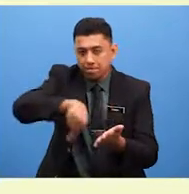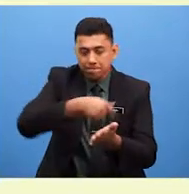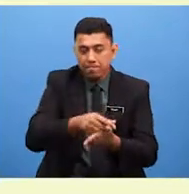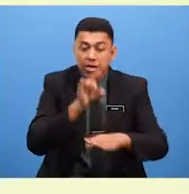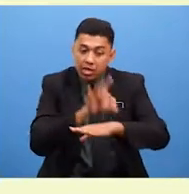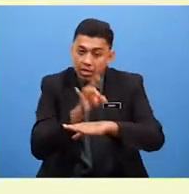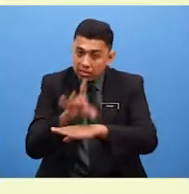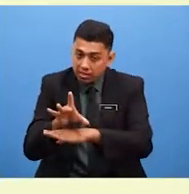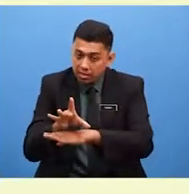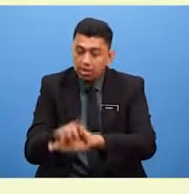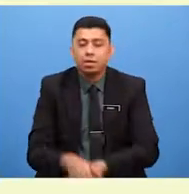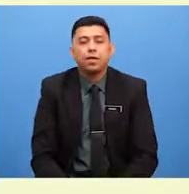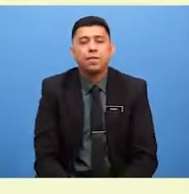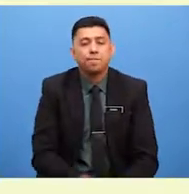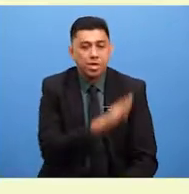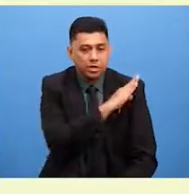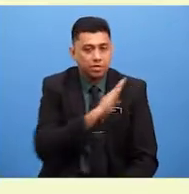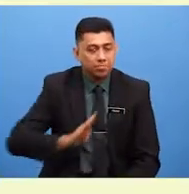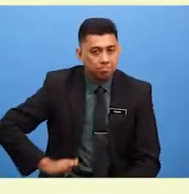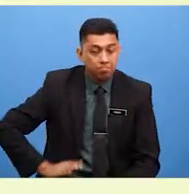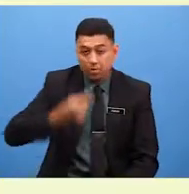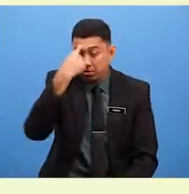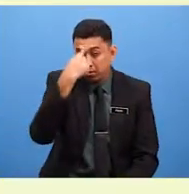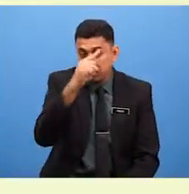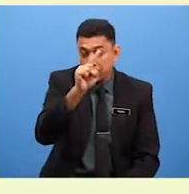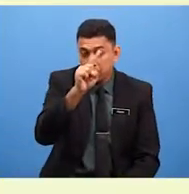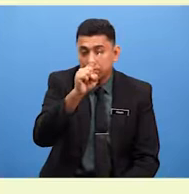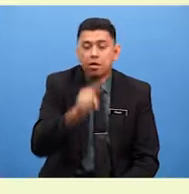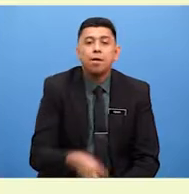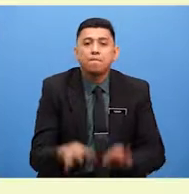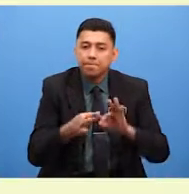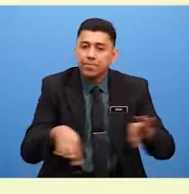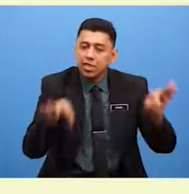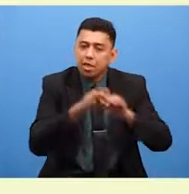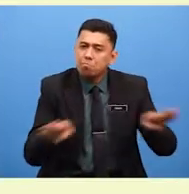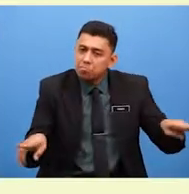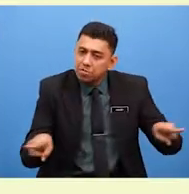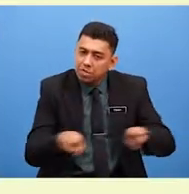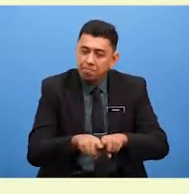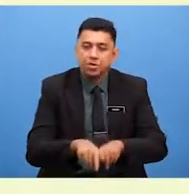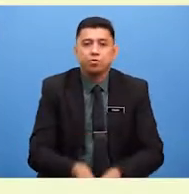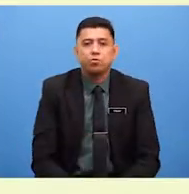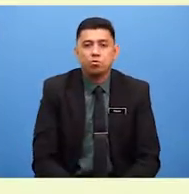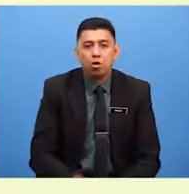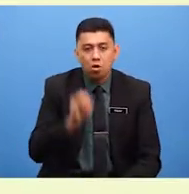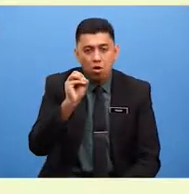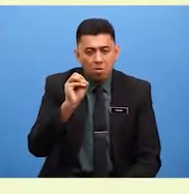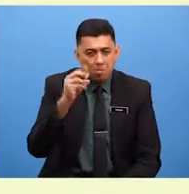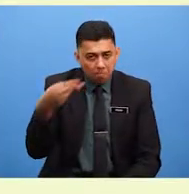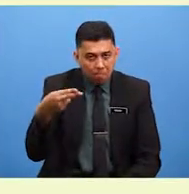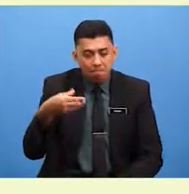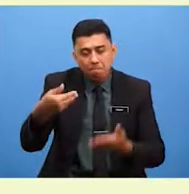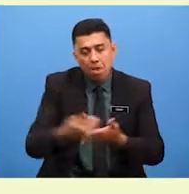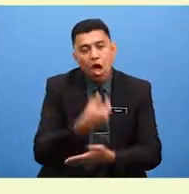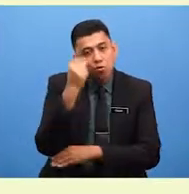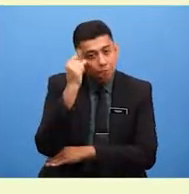pesanan dan nasihat baginda untuk kepentingan bersama. Oh, baru